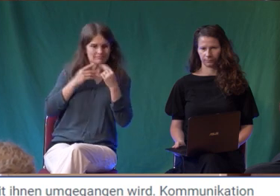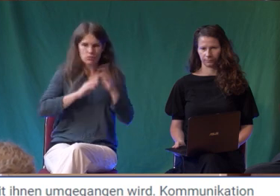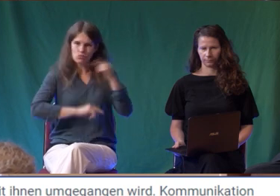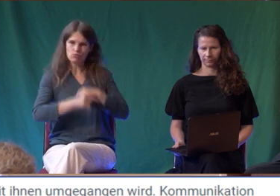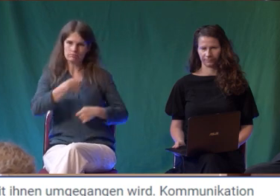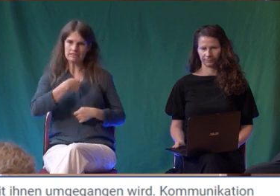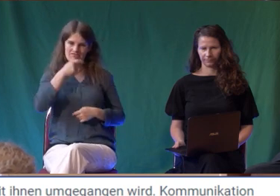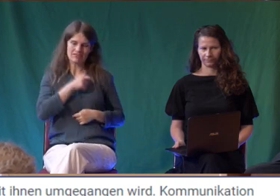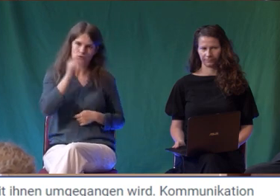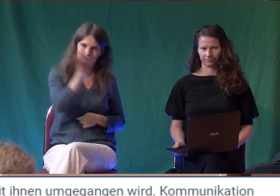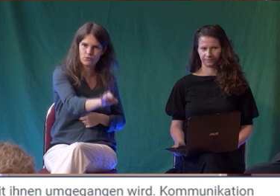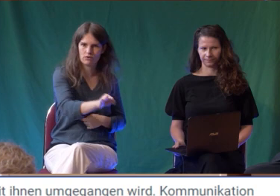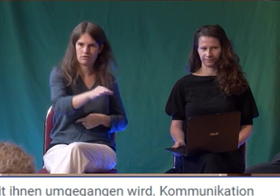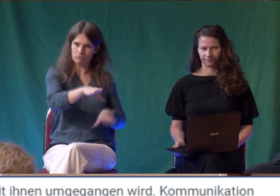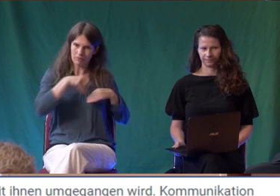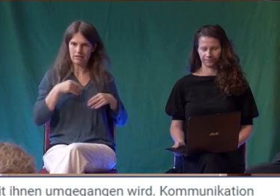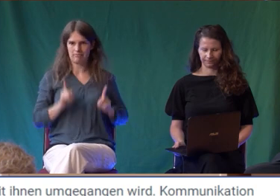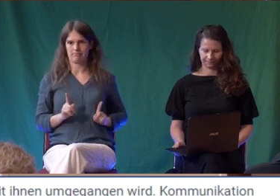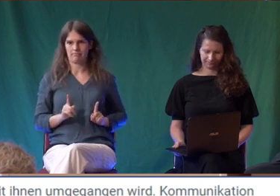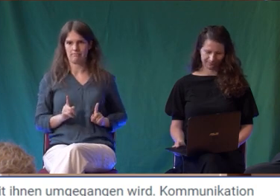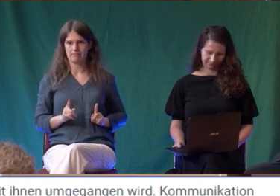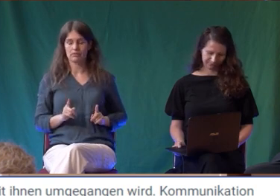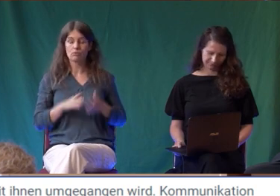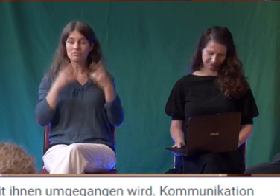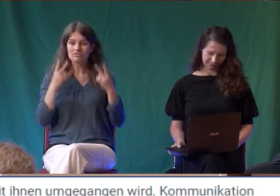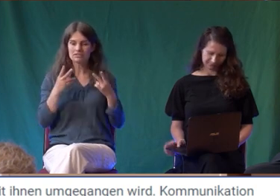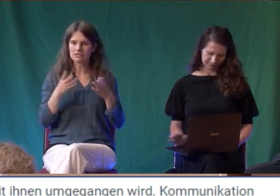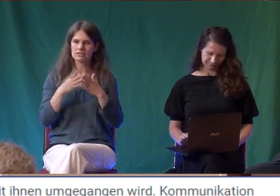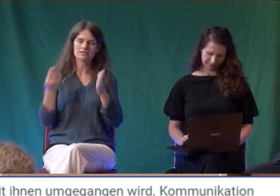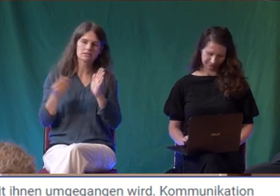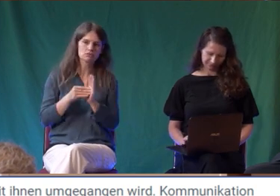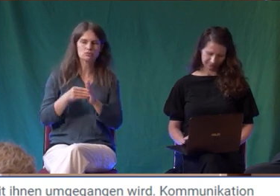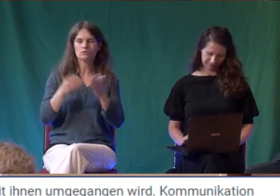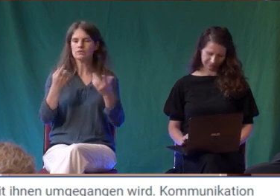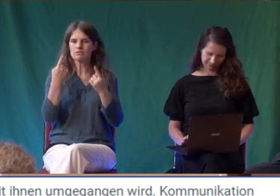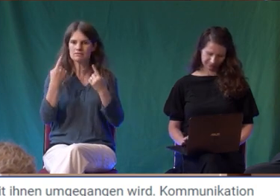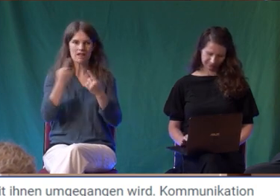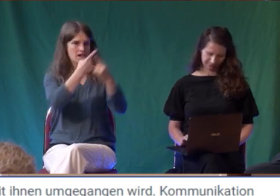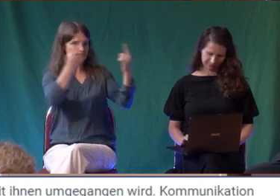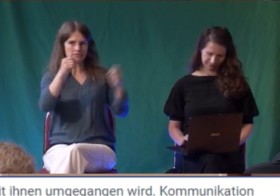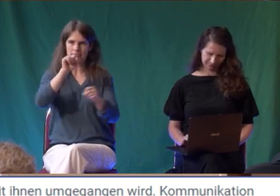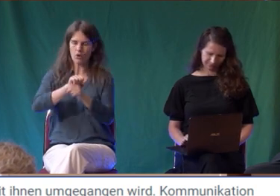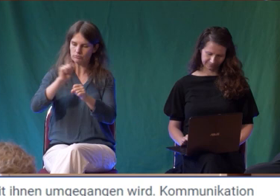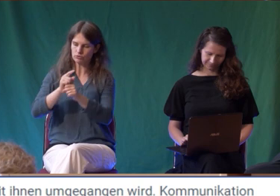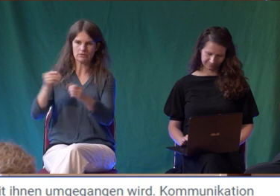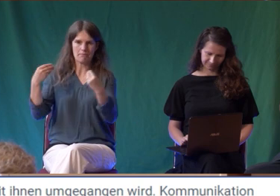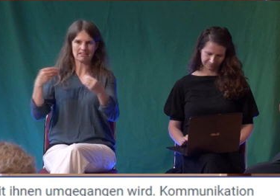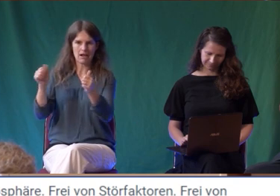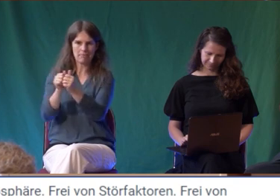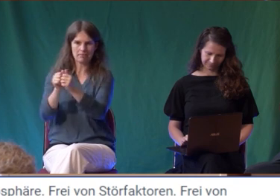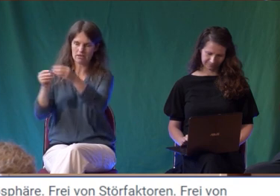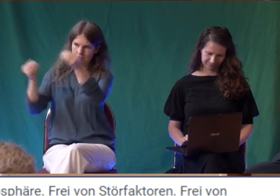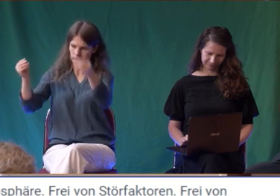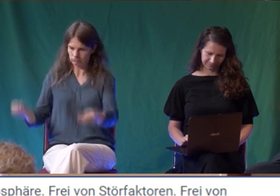wichtig Informationen in schriftliche Form mitgeben dass sie in Ruhe noch mal nachgelesen und geprüft werden können und von den Eltern